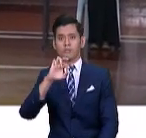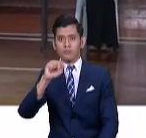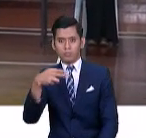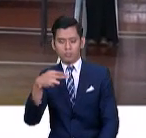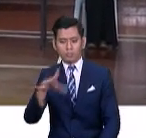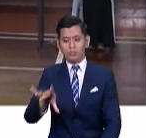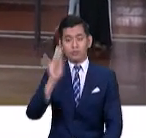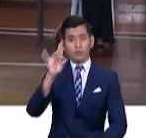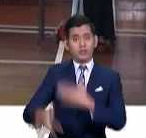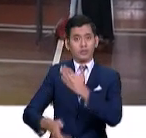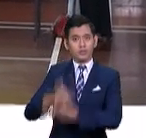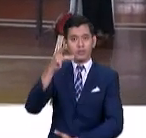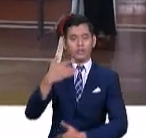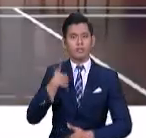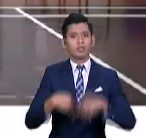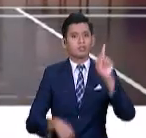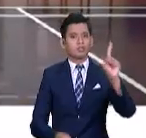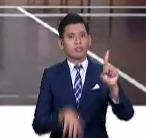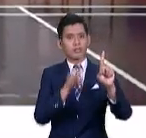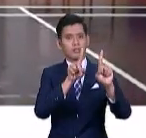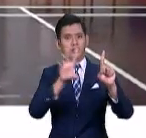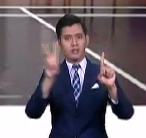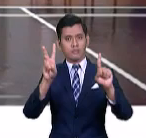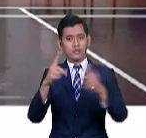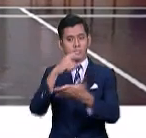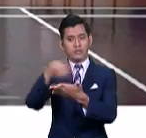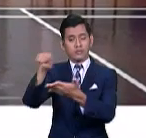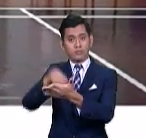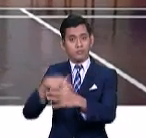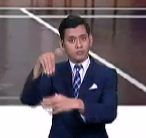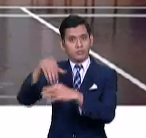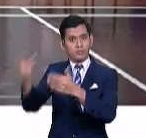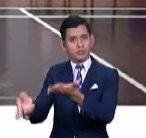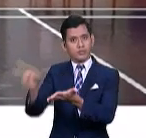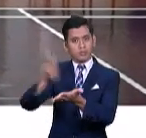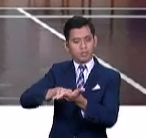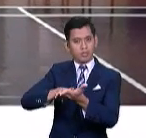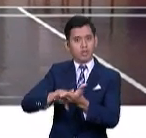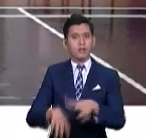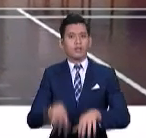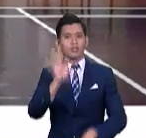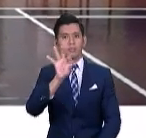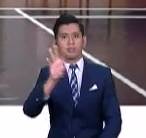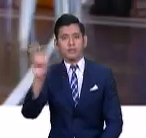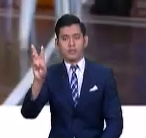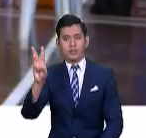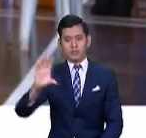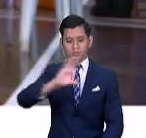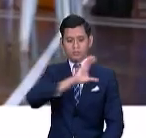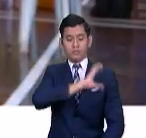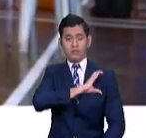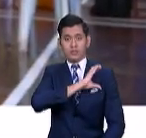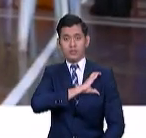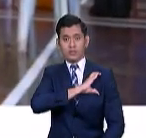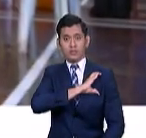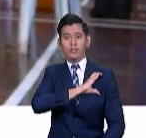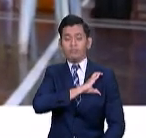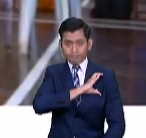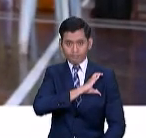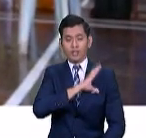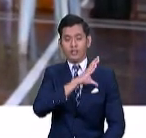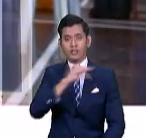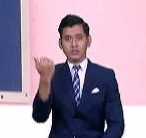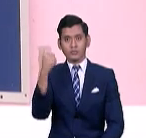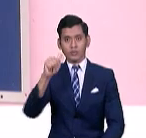DUN Telian melibatkan 116 pengundi berdaftar. Daripada jumlah tersebut, 96 anggota IP di Mukah, 10 orang